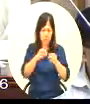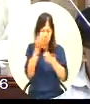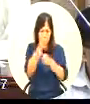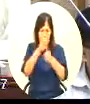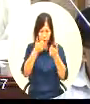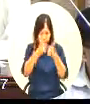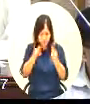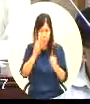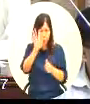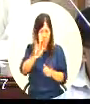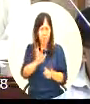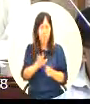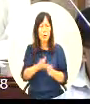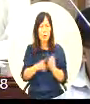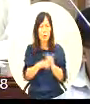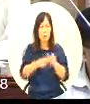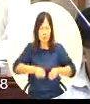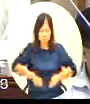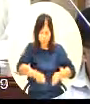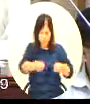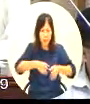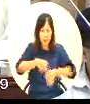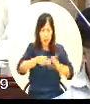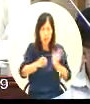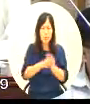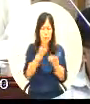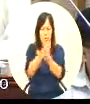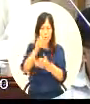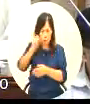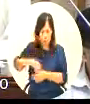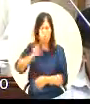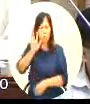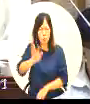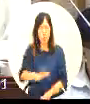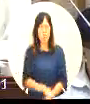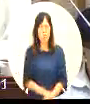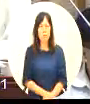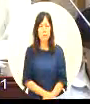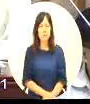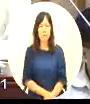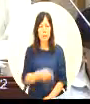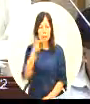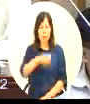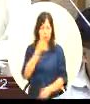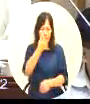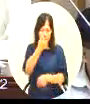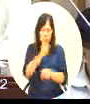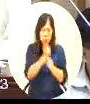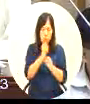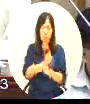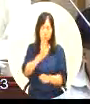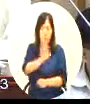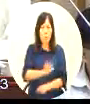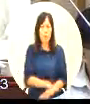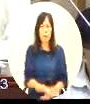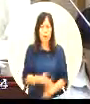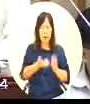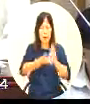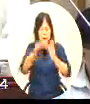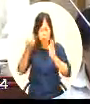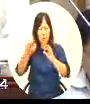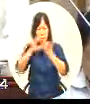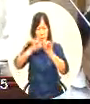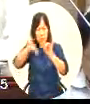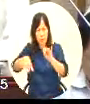那这个部分呢，我们摊商也都已经同意，那这个部分我们陆陆续续在进行。那至于迁建的